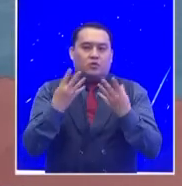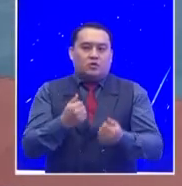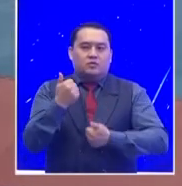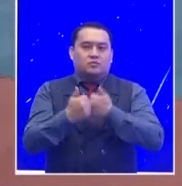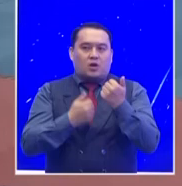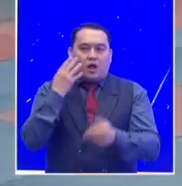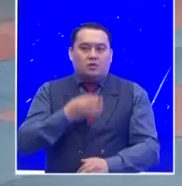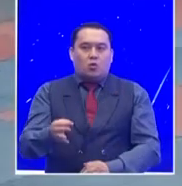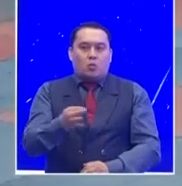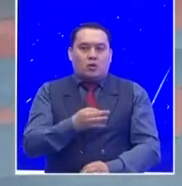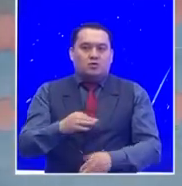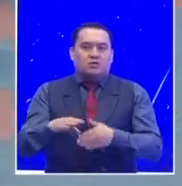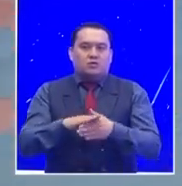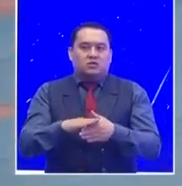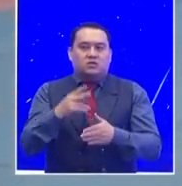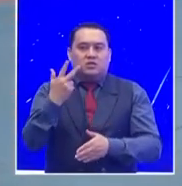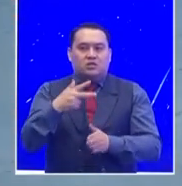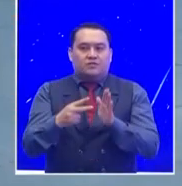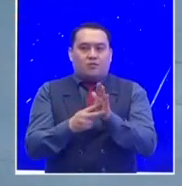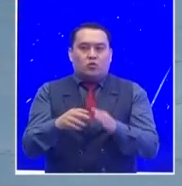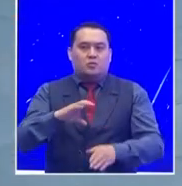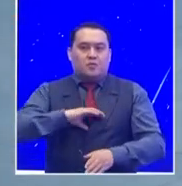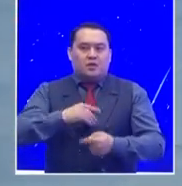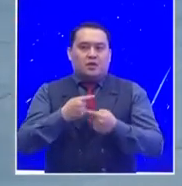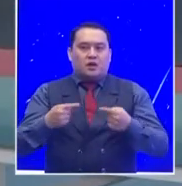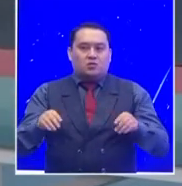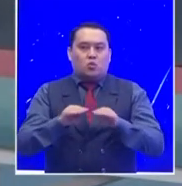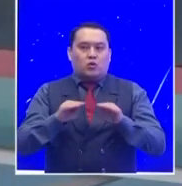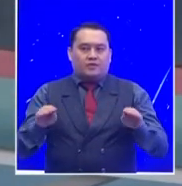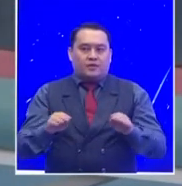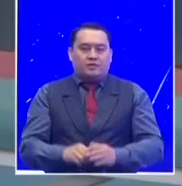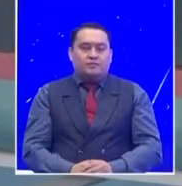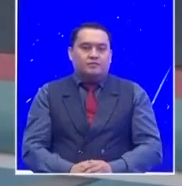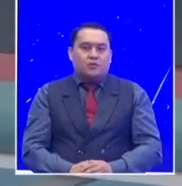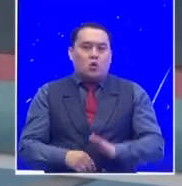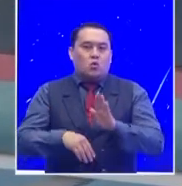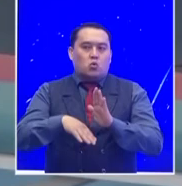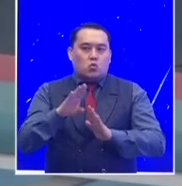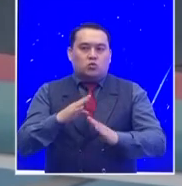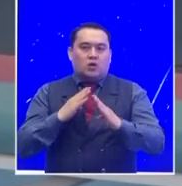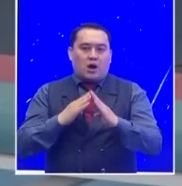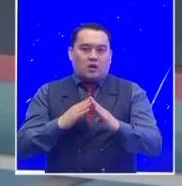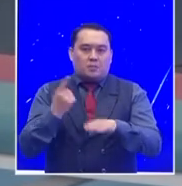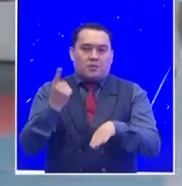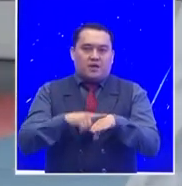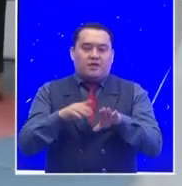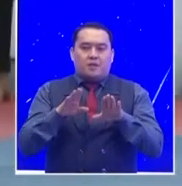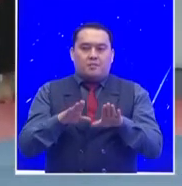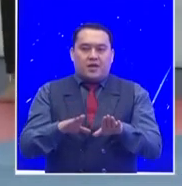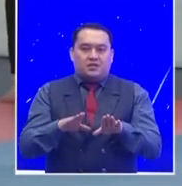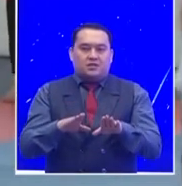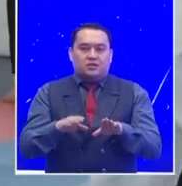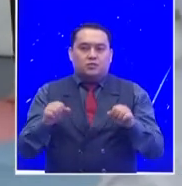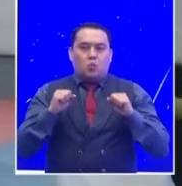спортсмены Алматинской области завоевали 38 медалей различных достоинств. В номинации «Лучший каратист» первое место занял